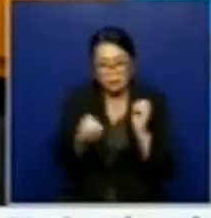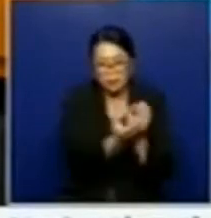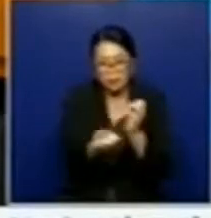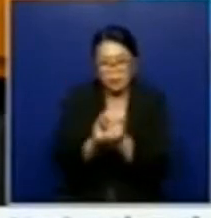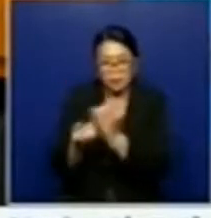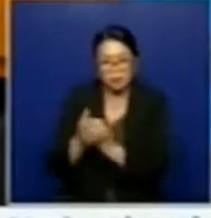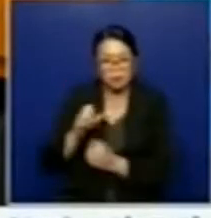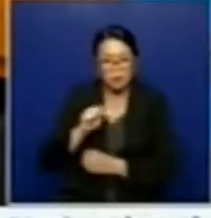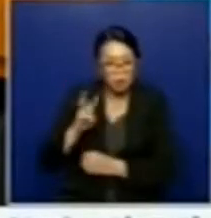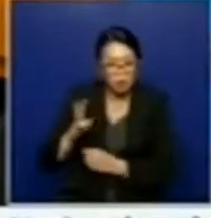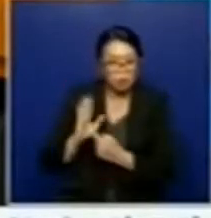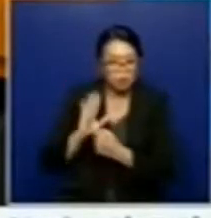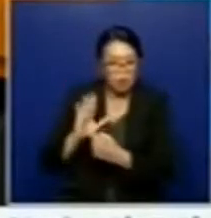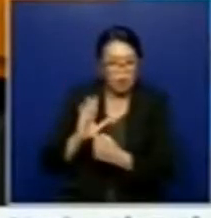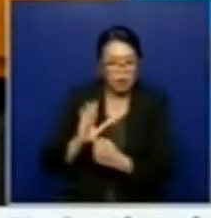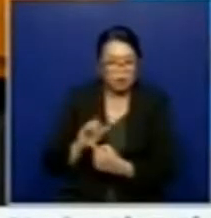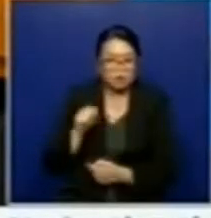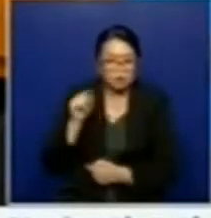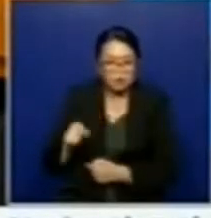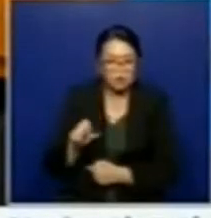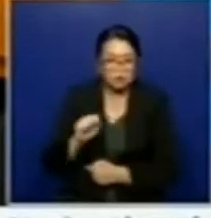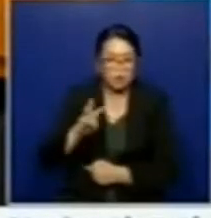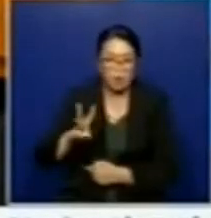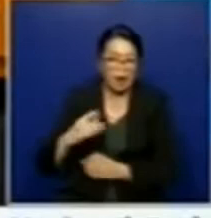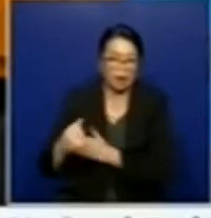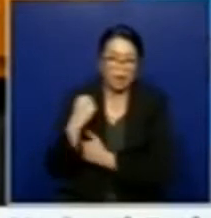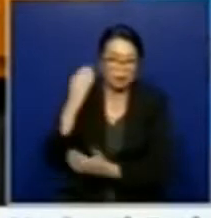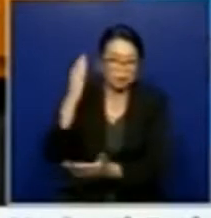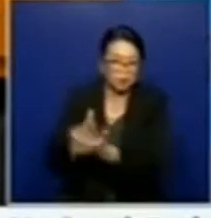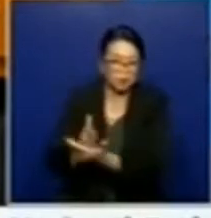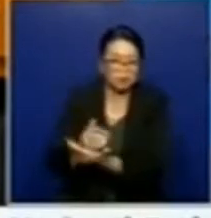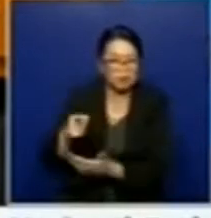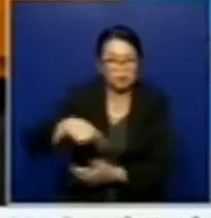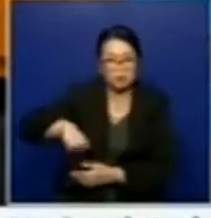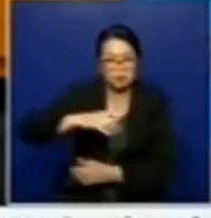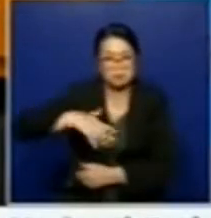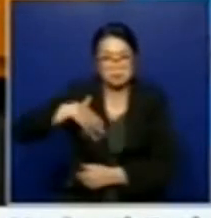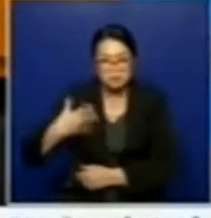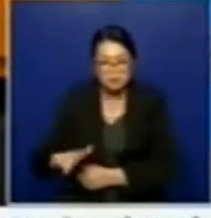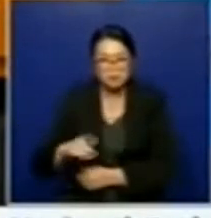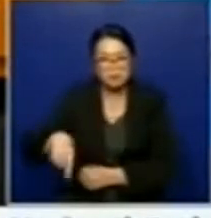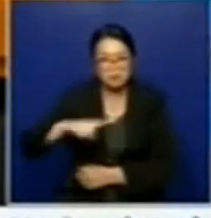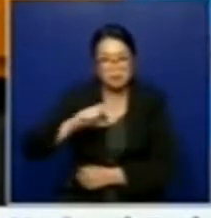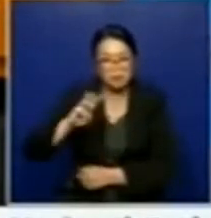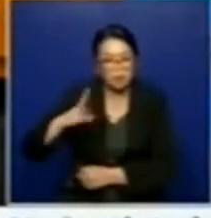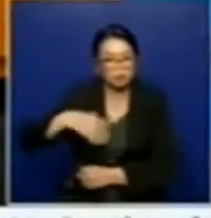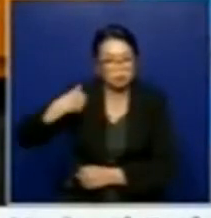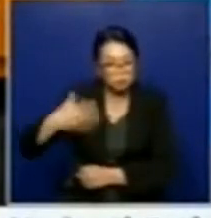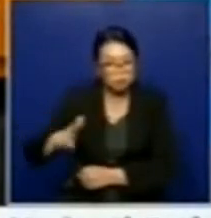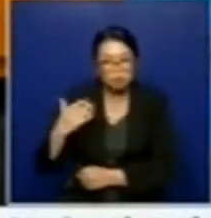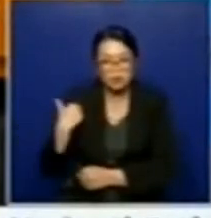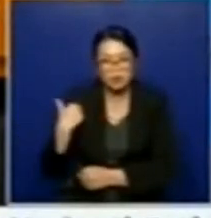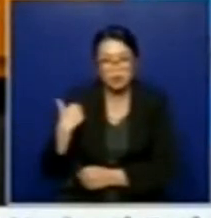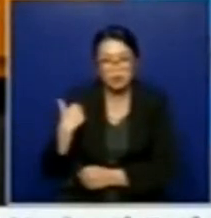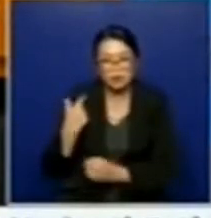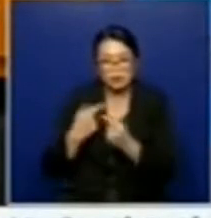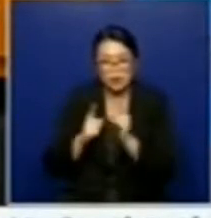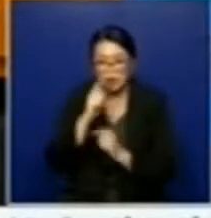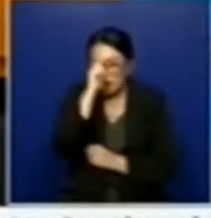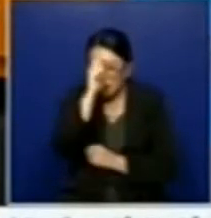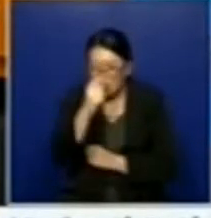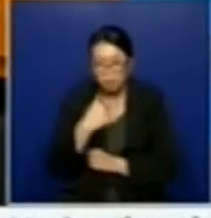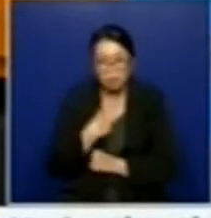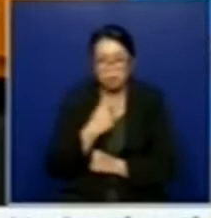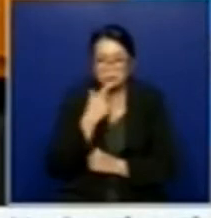วุฒิสมาชิกอย่างเช่นการปิดสวิตช์สวที่อาจจะทำให้ท่านไม่พอใจด้วยความเคารพอย่างยิ่งครับแต่ต้องบอกว่าผมไม่